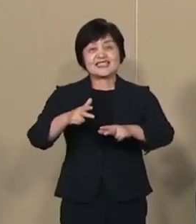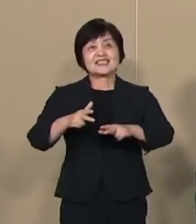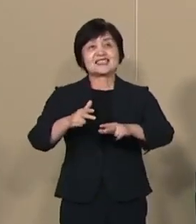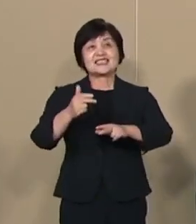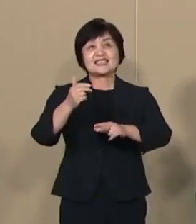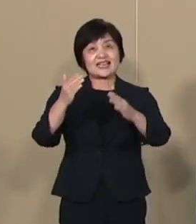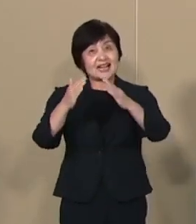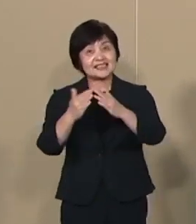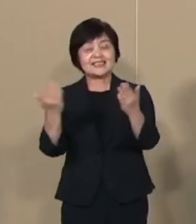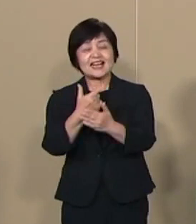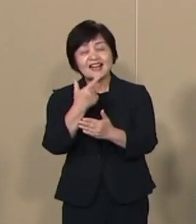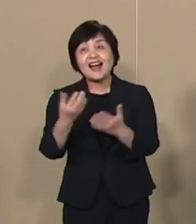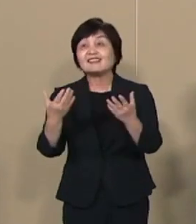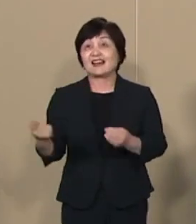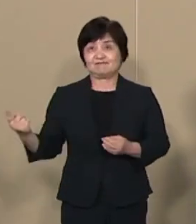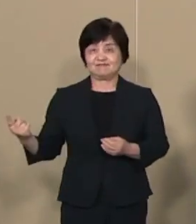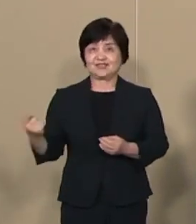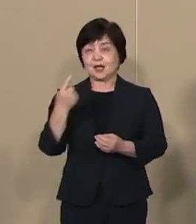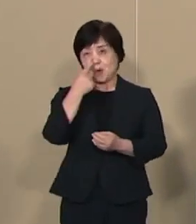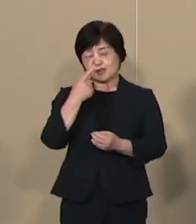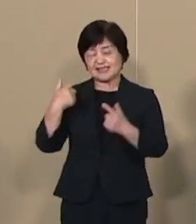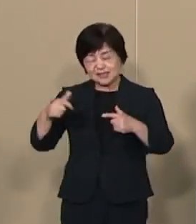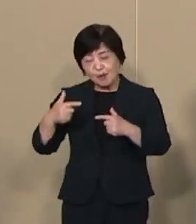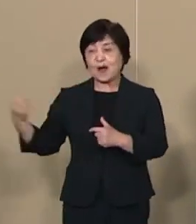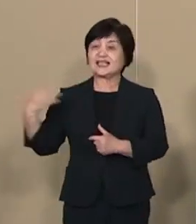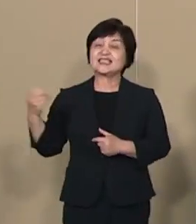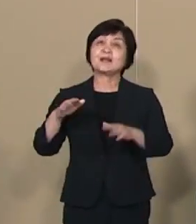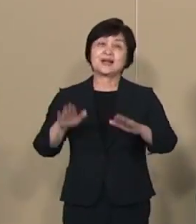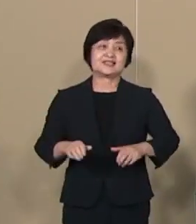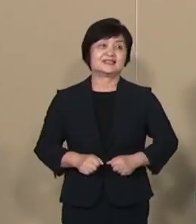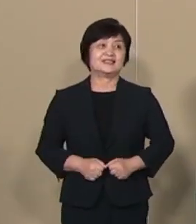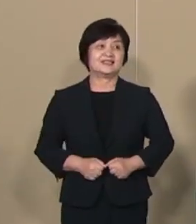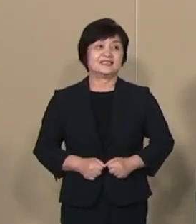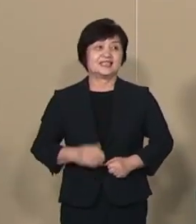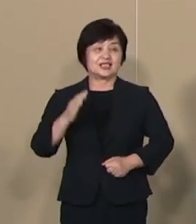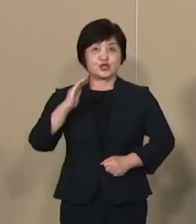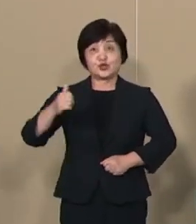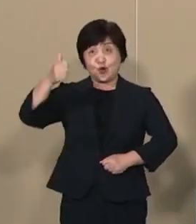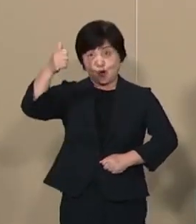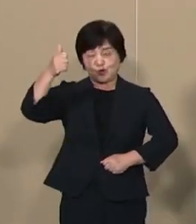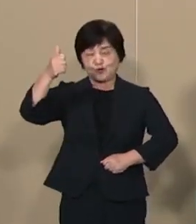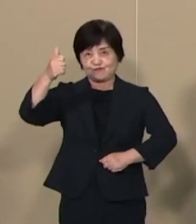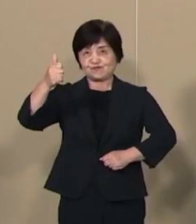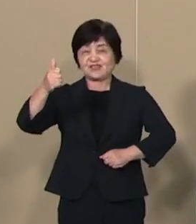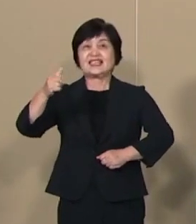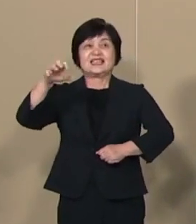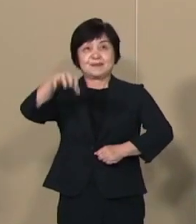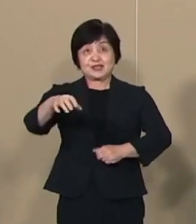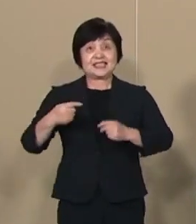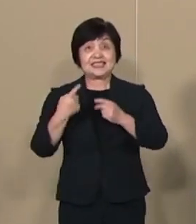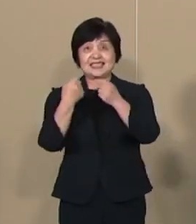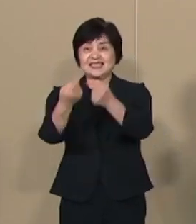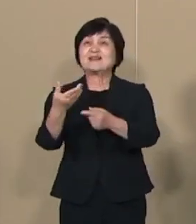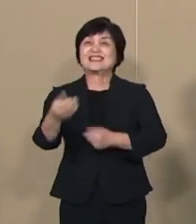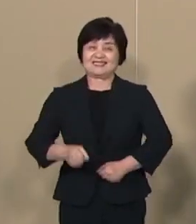そうですねはーいいや僕にずーっとその脚てますもん1回ね首相官邸きましたよね召喚できましたあーもうここが俺の住処